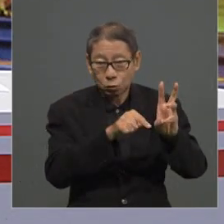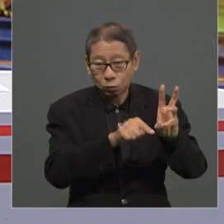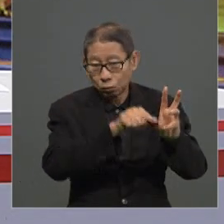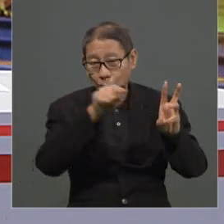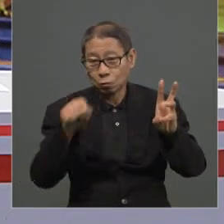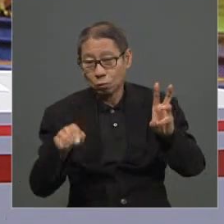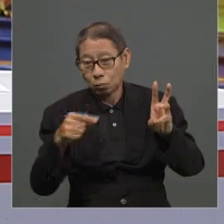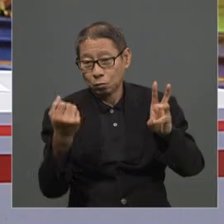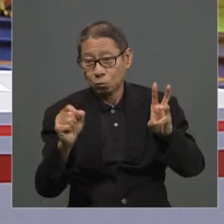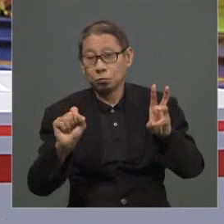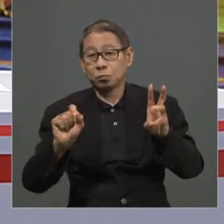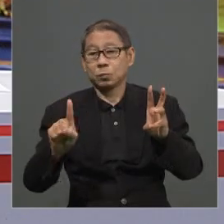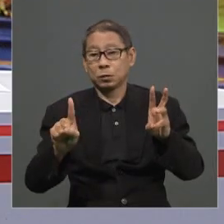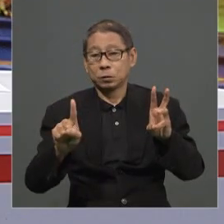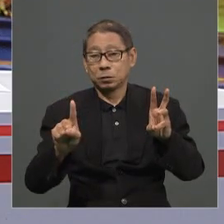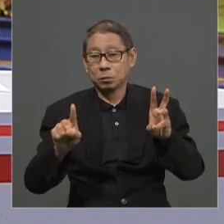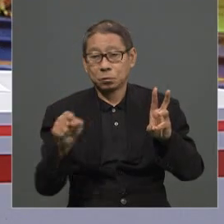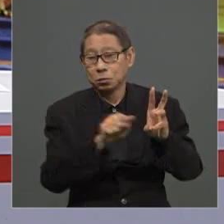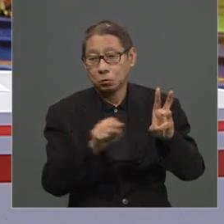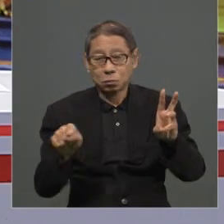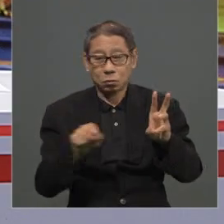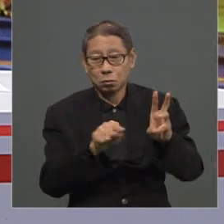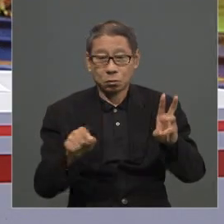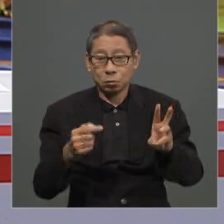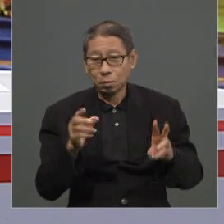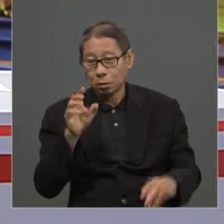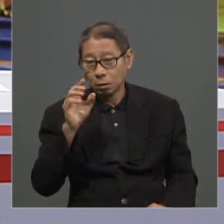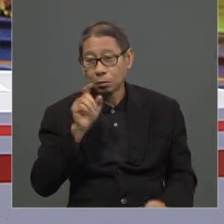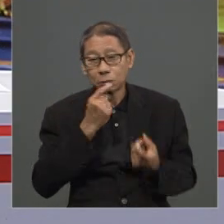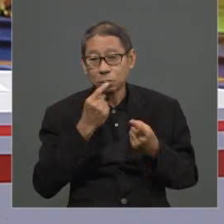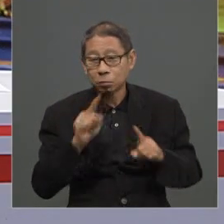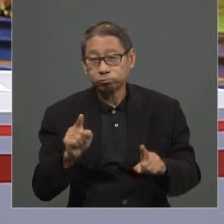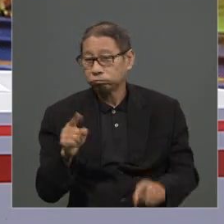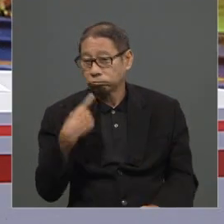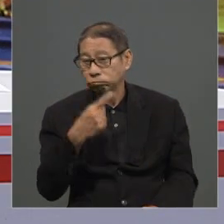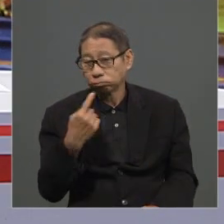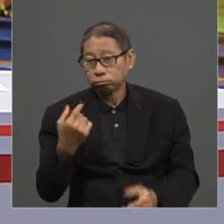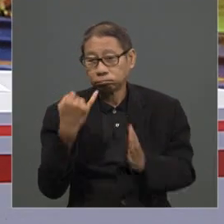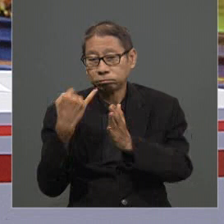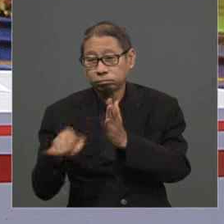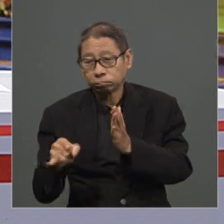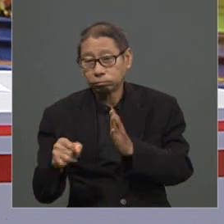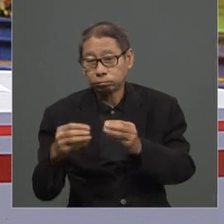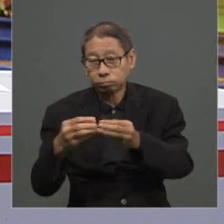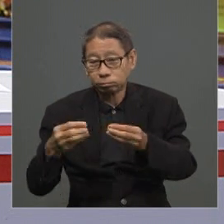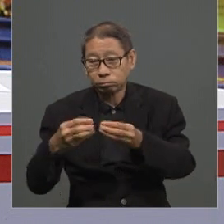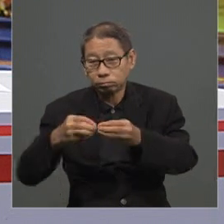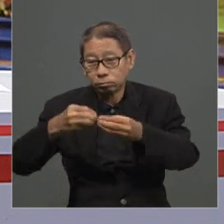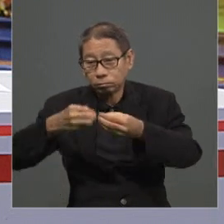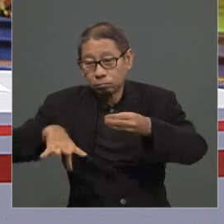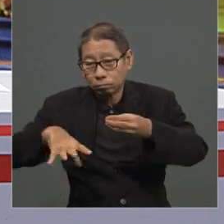ต่อยู่ๆมันมา11อันนี้คือเรื่องใหญ่ที่จะต้องหาคำตอบกันต่อแล้วตกลงว่าที่บอกว่าไอ้ท่อมันหลุดแล้วมันหลุดได้ยังไง